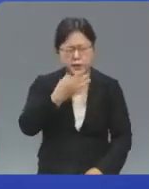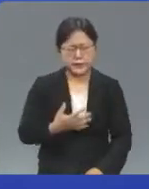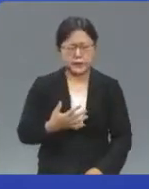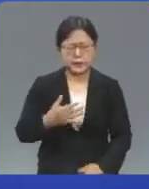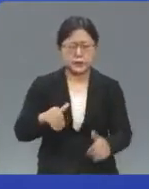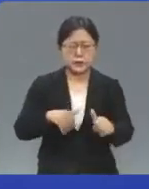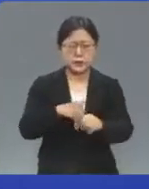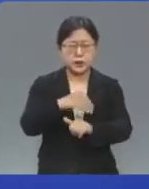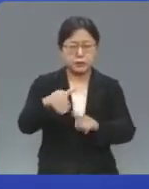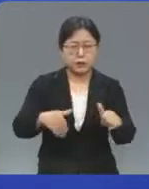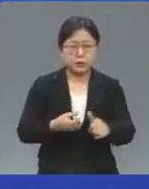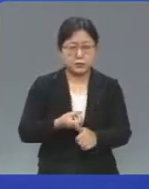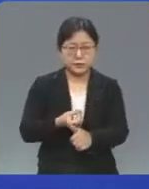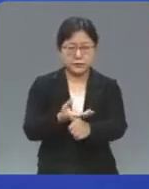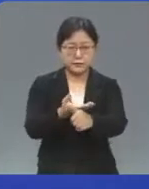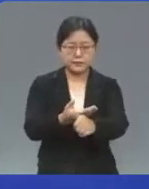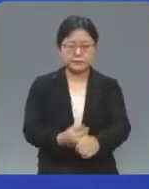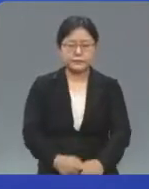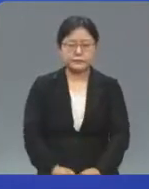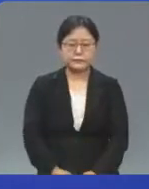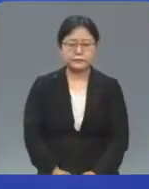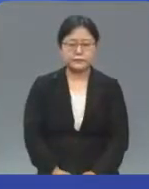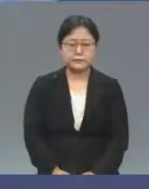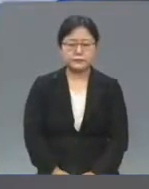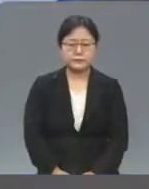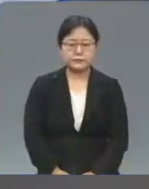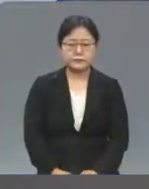를 치게 했습니다 손정수 기자 입니다